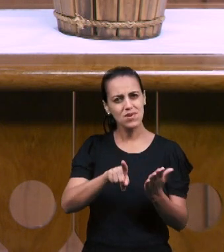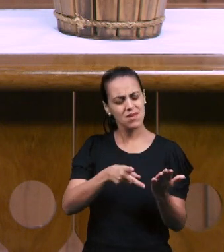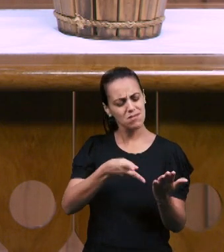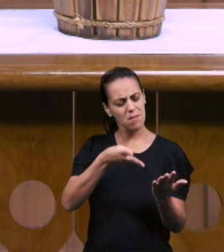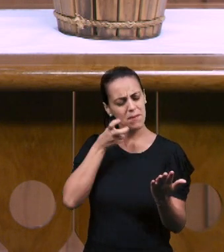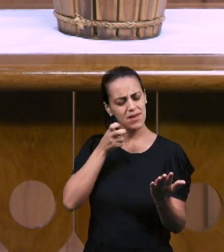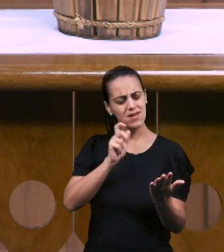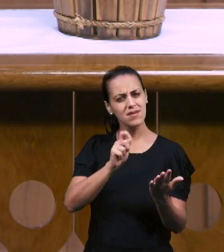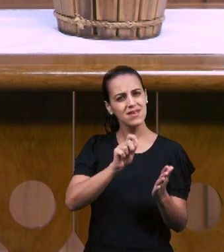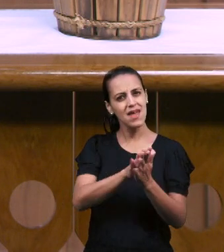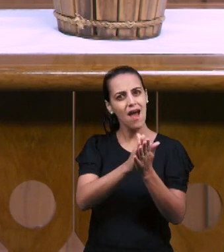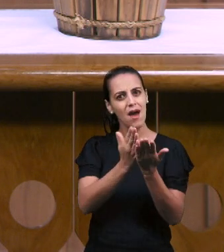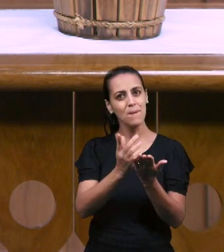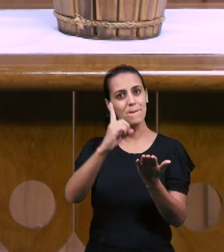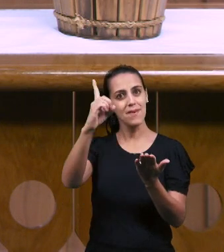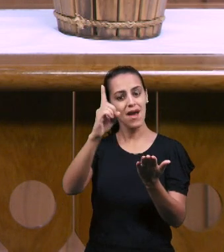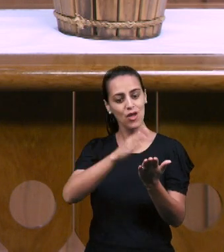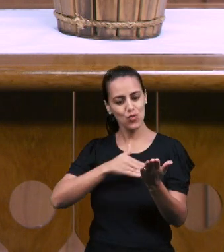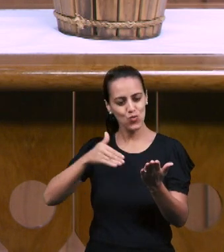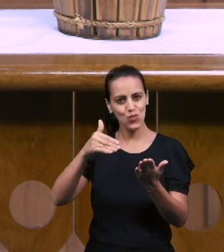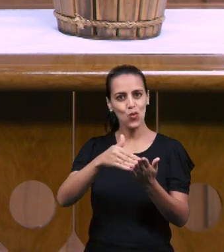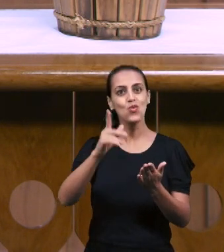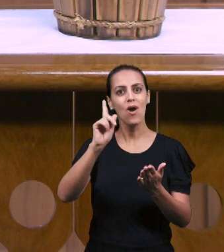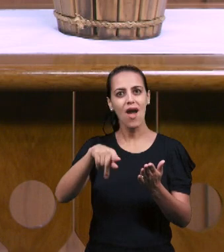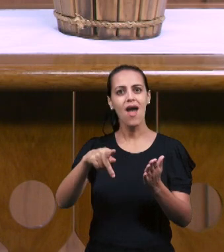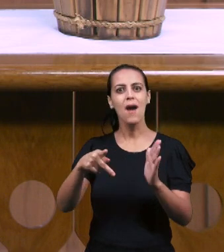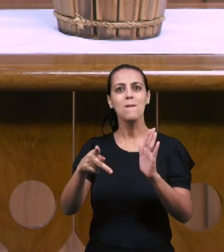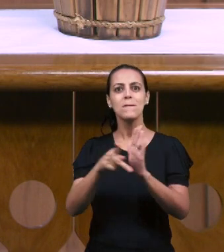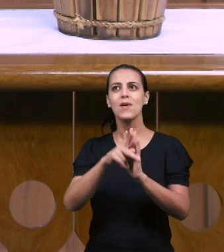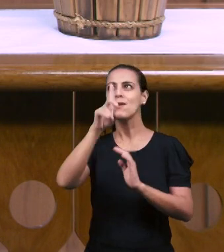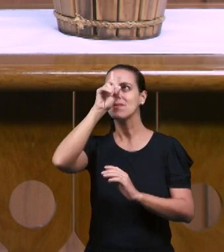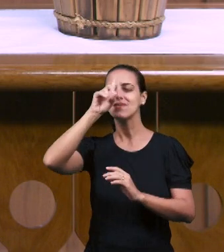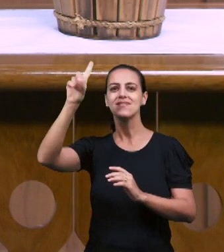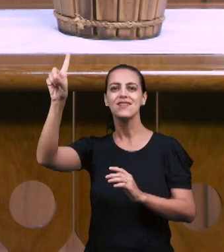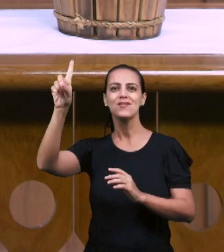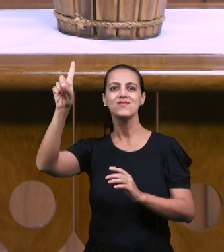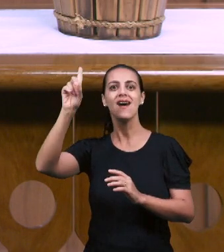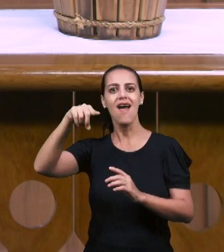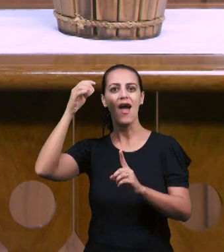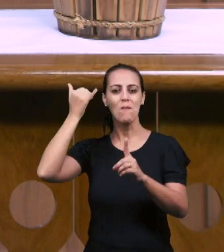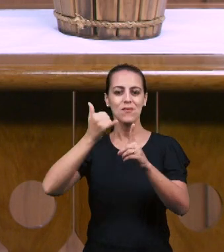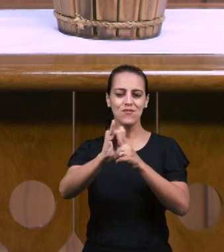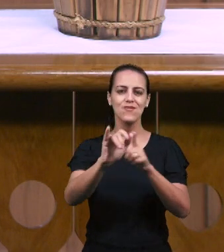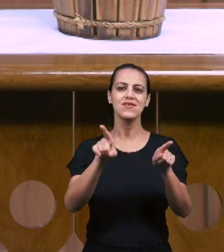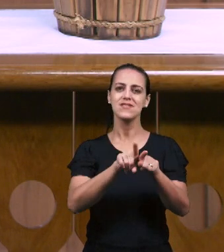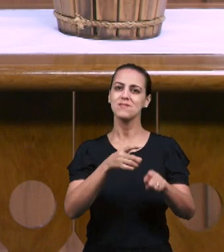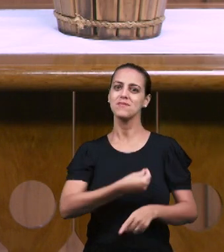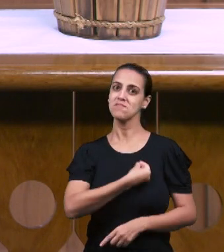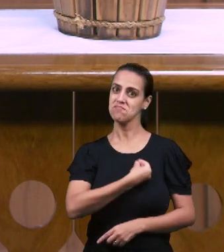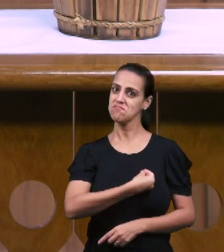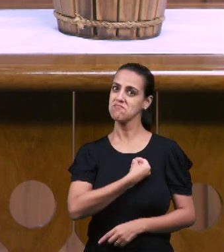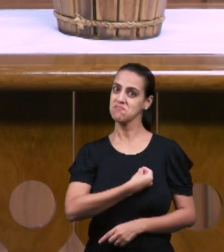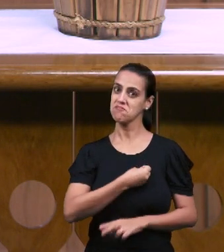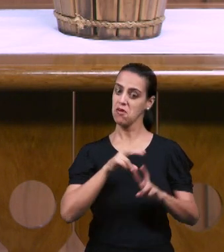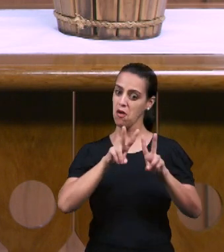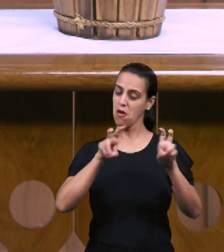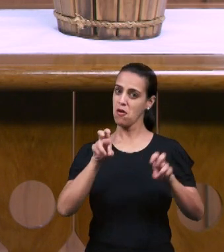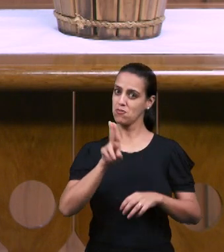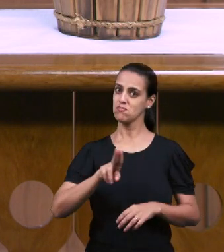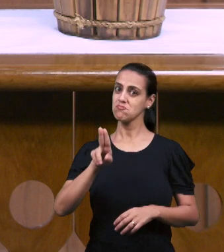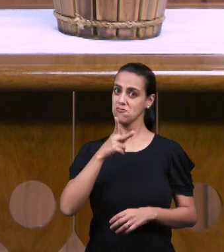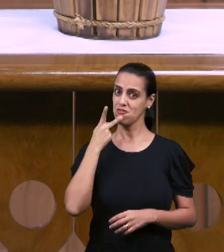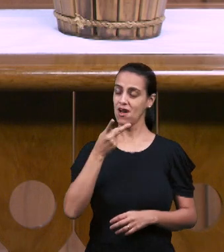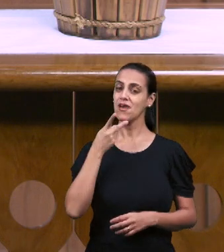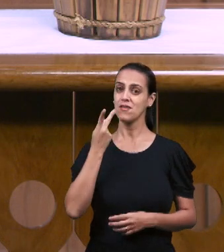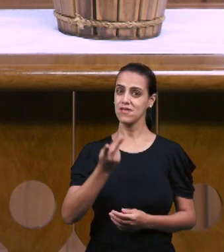la Bible entière, c'est la parole de Dieu et cette parole est prophétique et vivante. L'expression utilisée pour quelqu'un